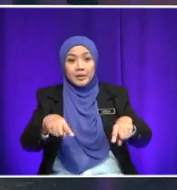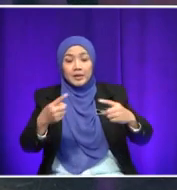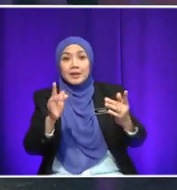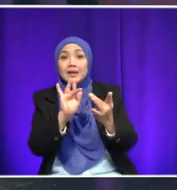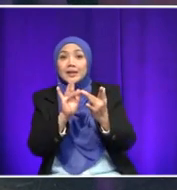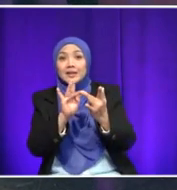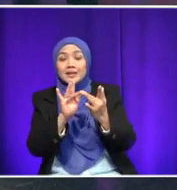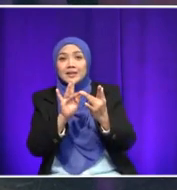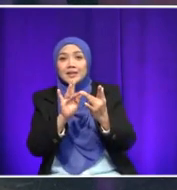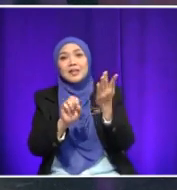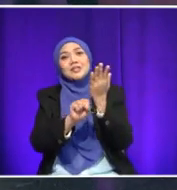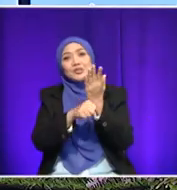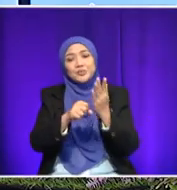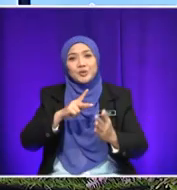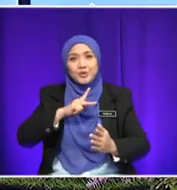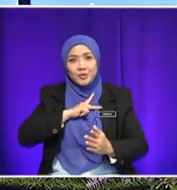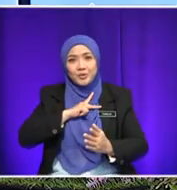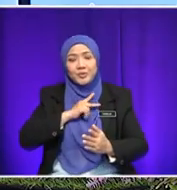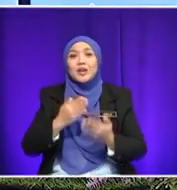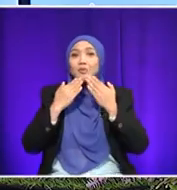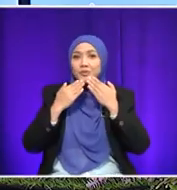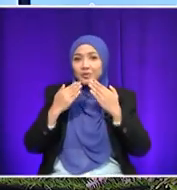terima kasih sekali lagi kepada